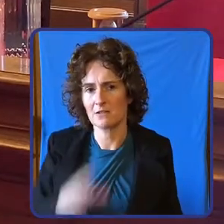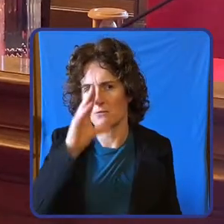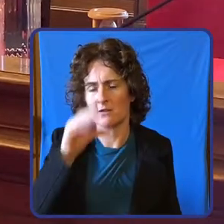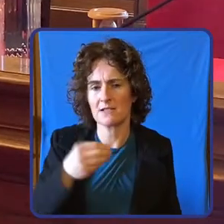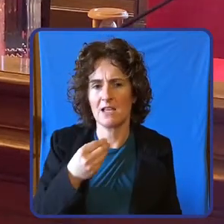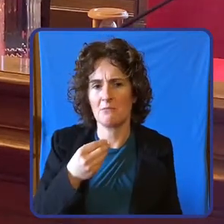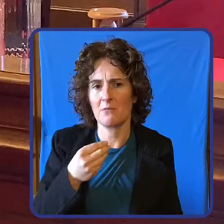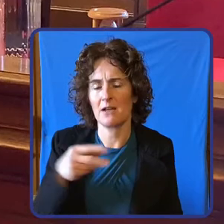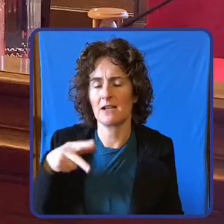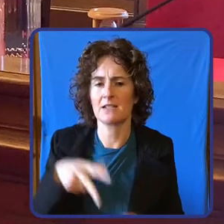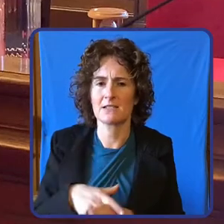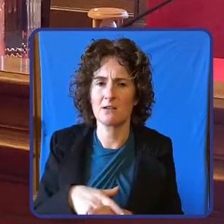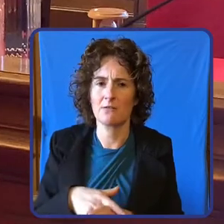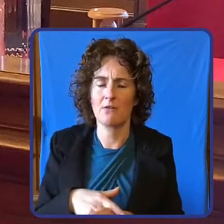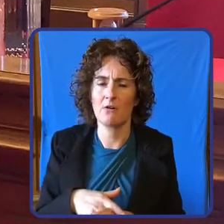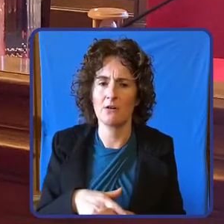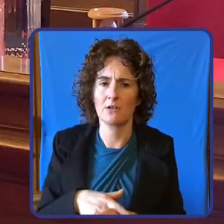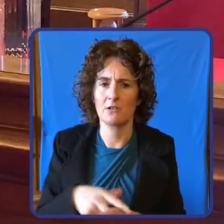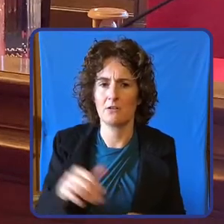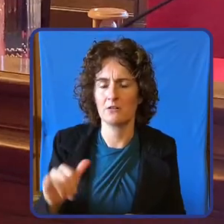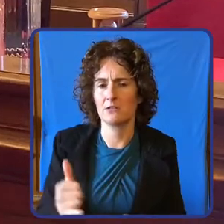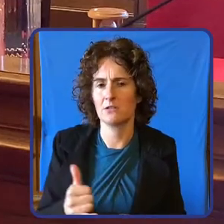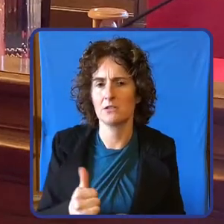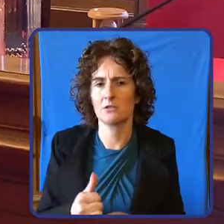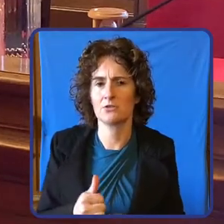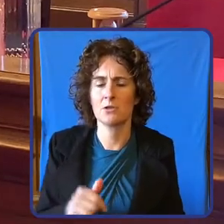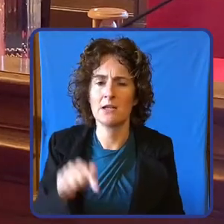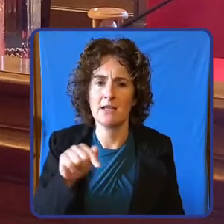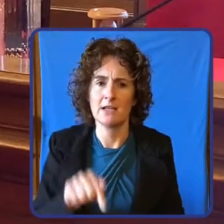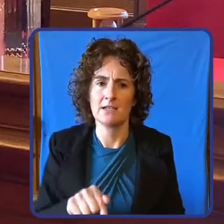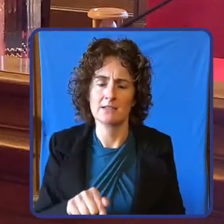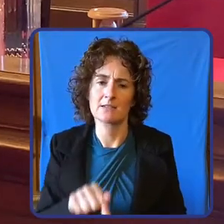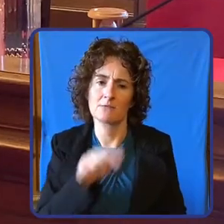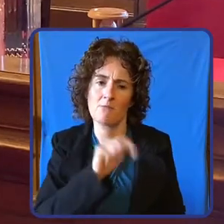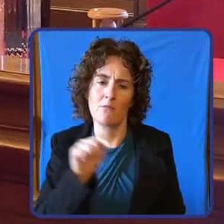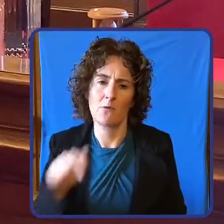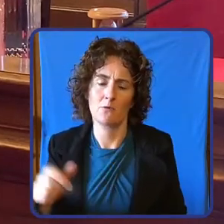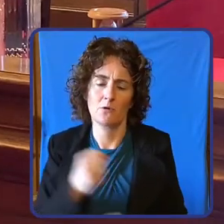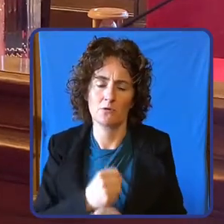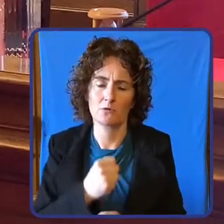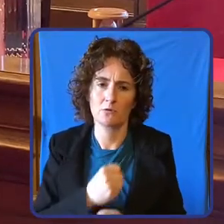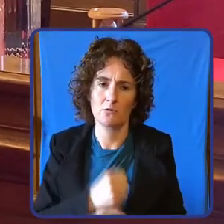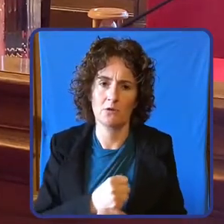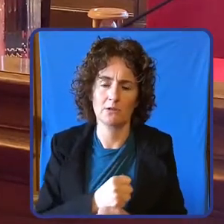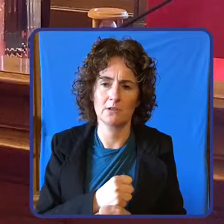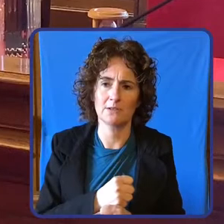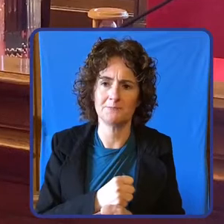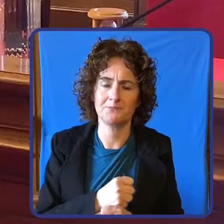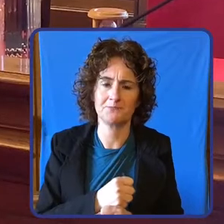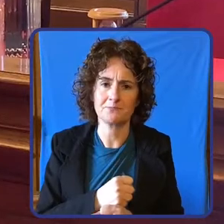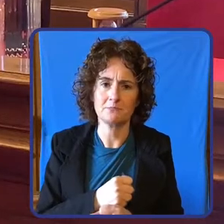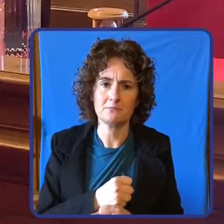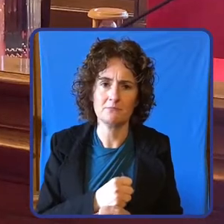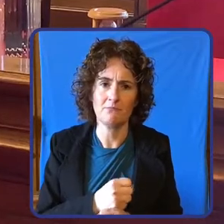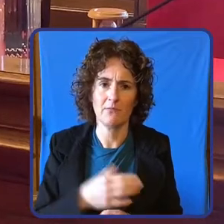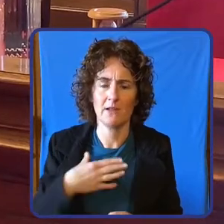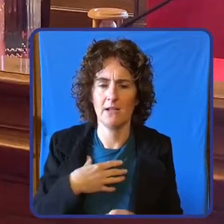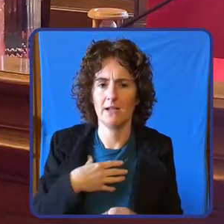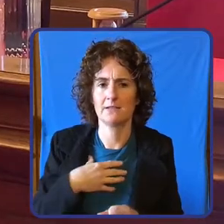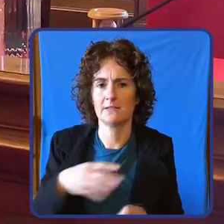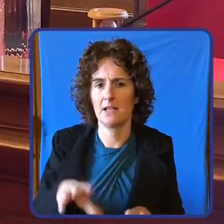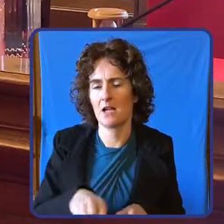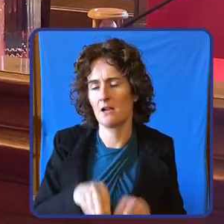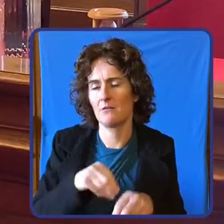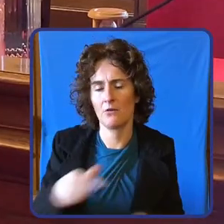iszonyatos módon zavarja is, de ez a önök dolga. Szóval azt én borzasztónak tartom,